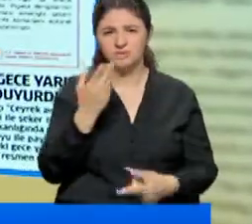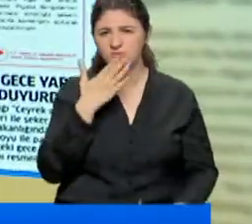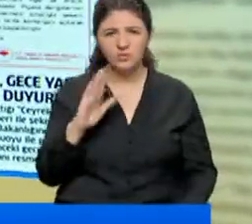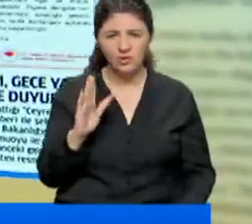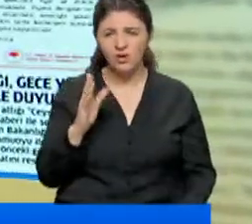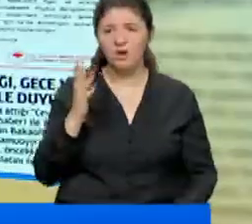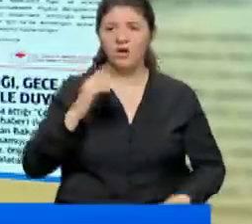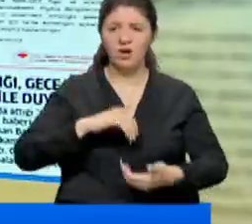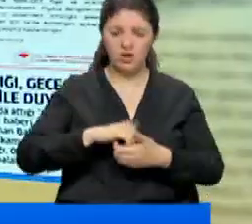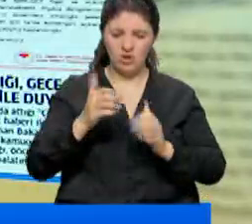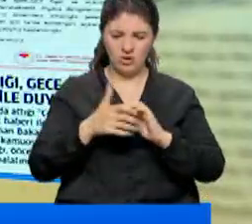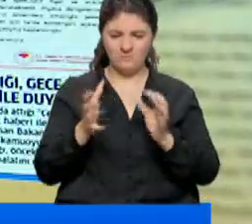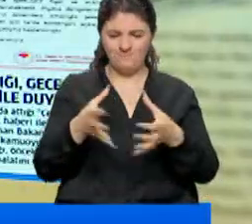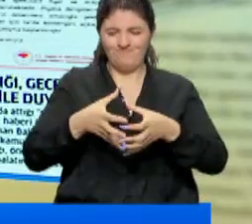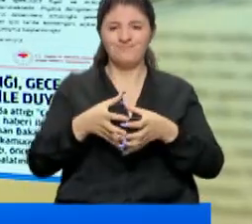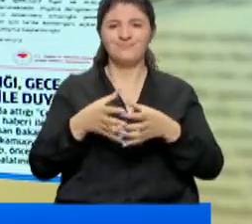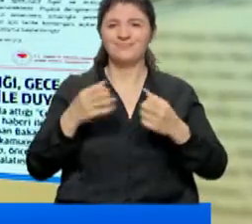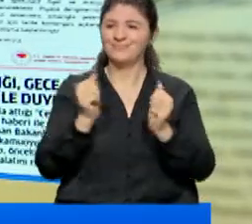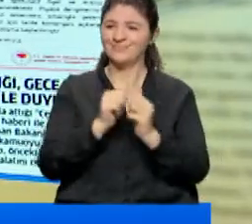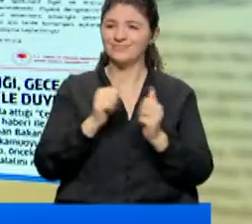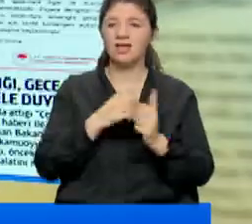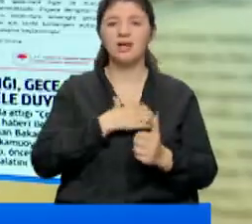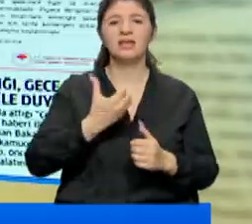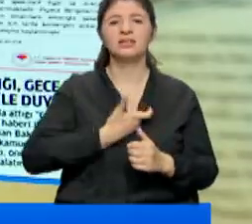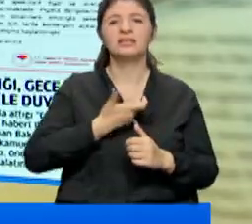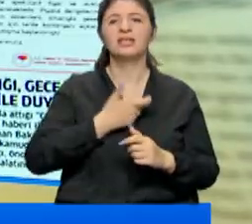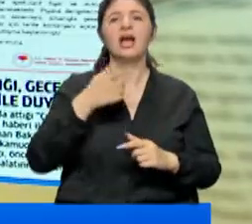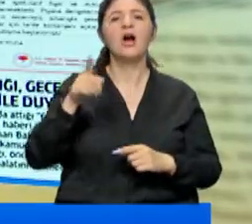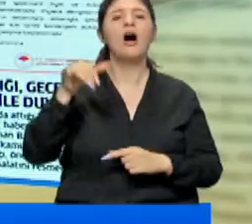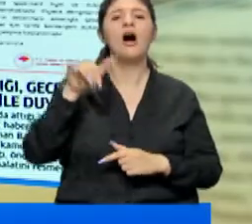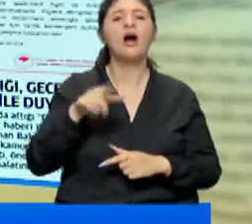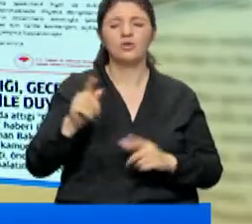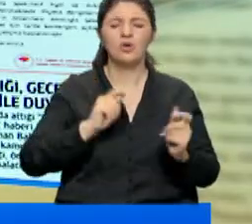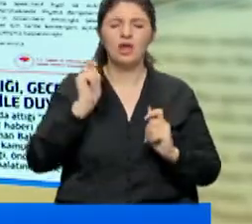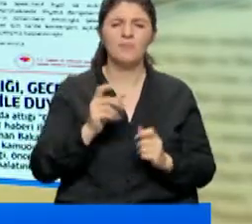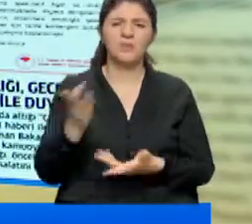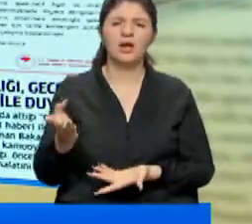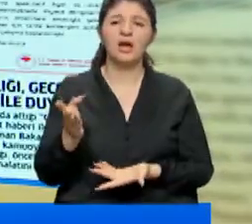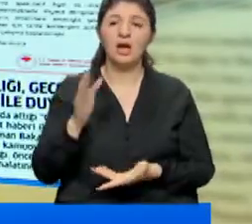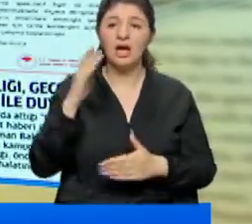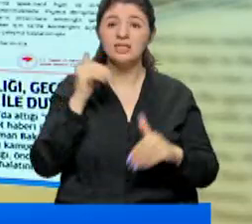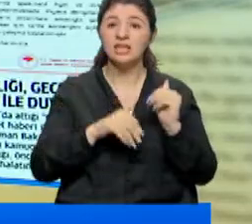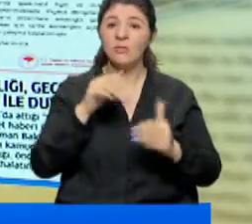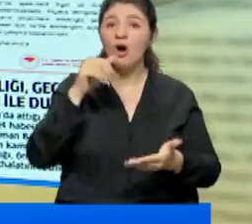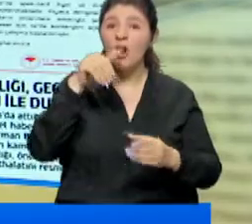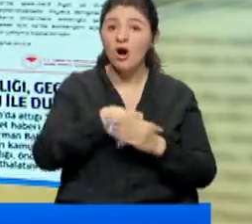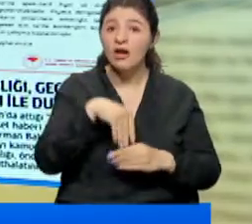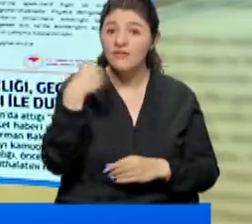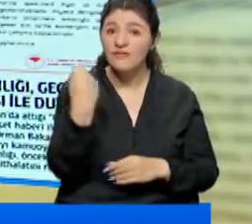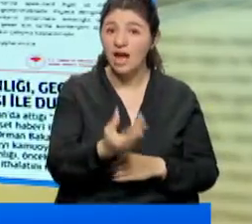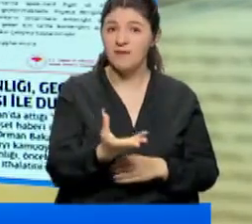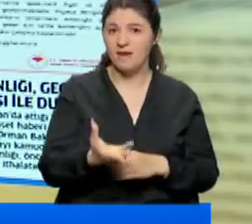yok örgütlenmek anayasamızdaki teminat attık haklarımızı kullanmak seçimde oyunuzu